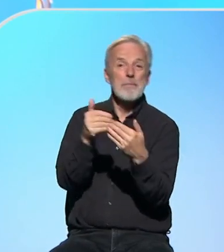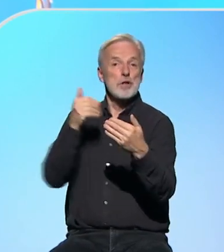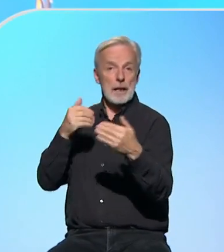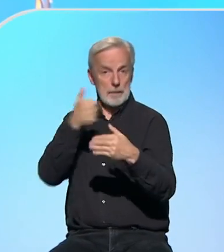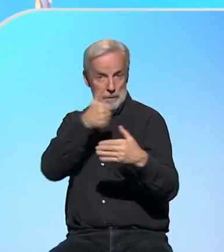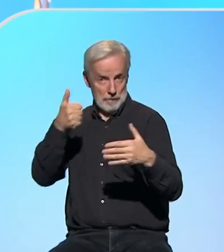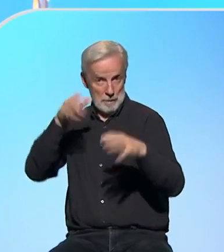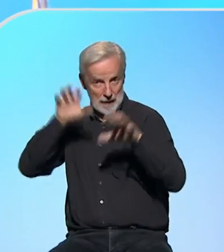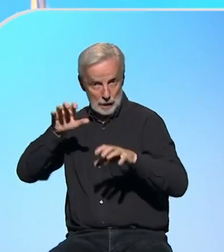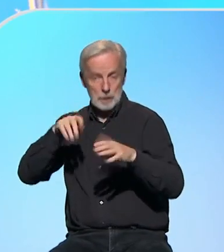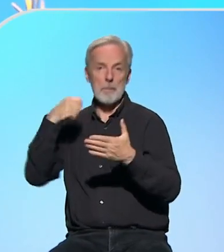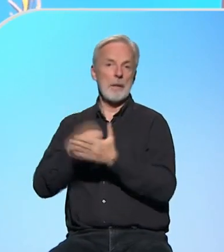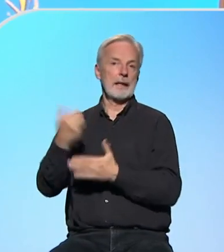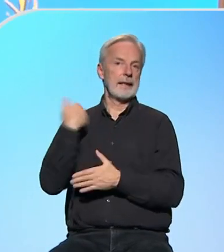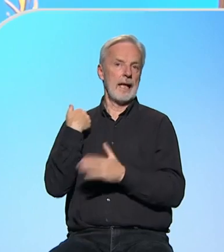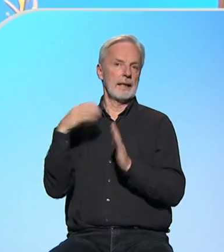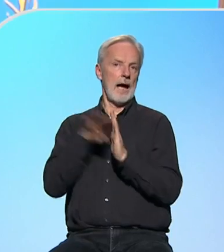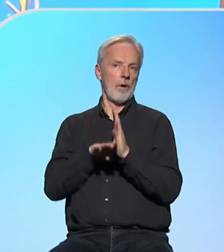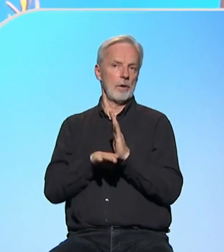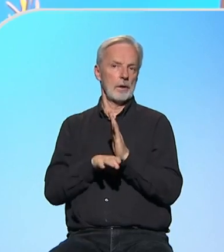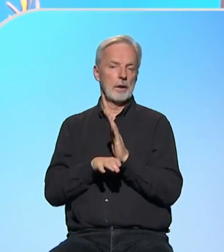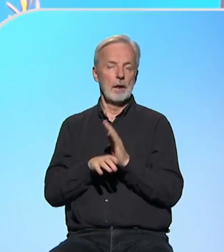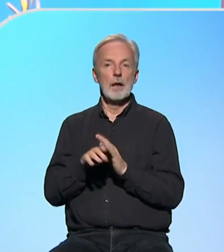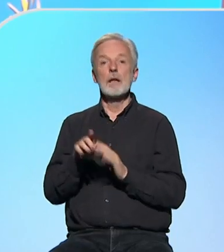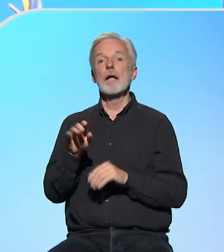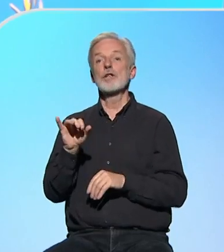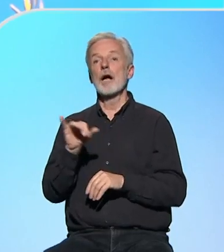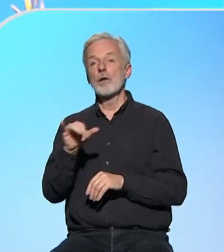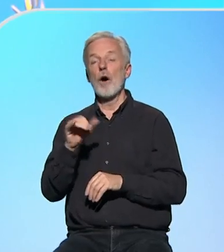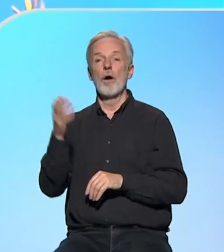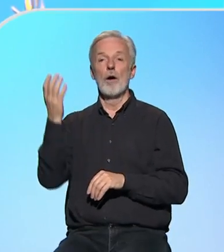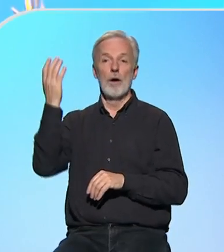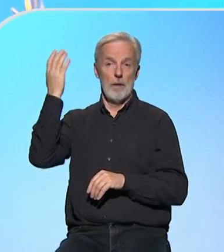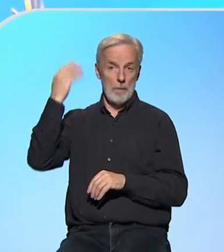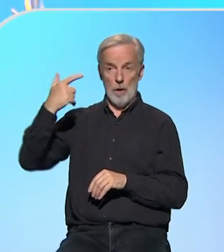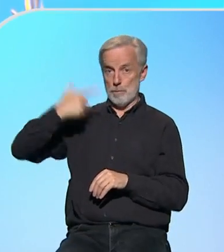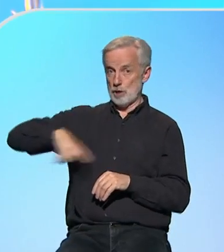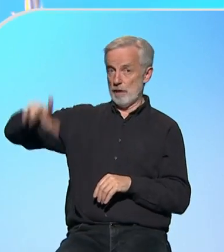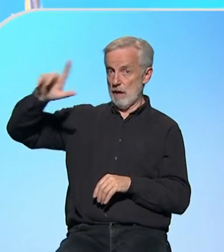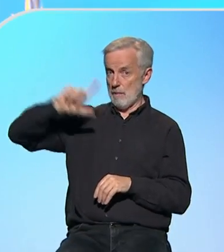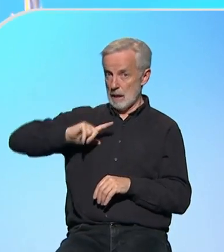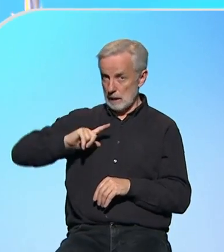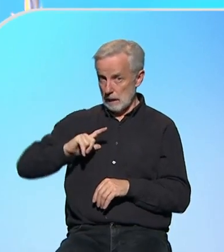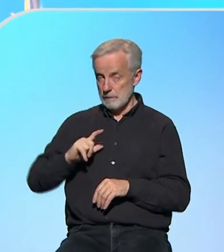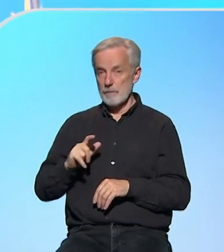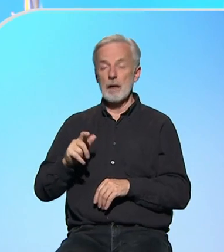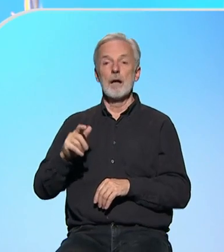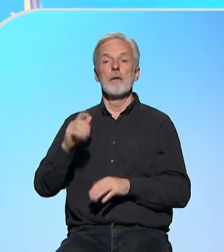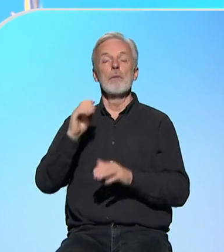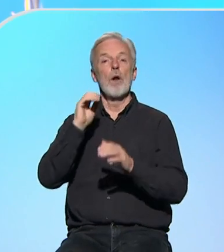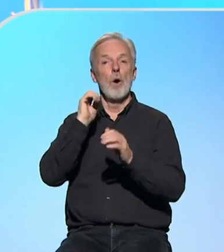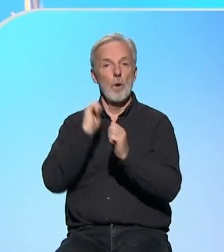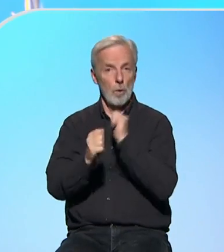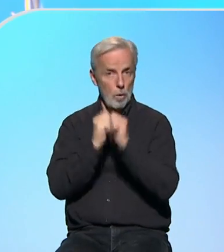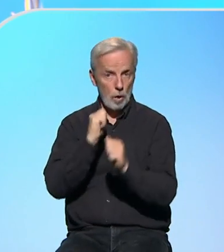fixaci. Mm-hmm. To znamená, všichni ti, co si vzali třeba tu 5-6% hypotéku rok nebo dva zpátky, a zatím se jich ještě netýká nová fixace,